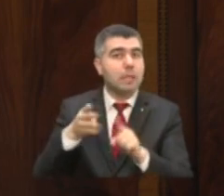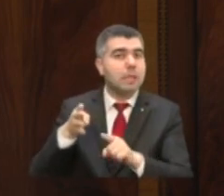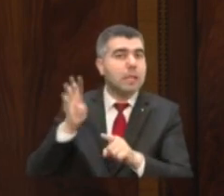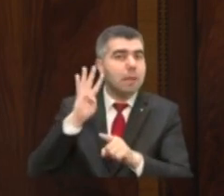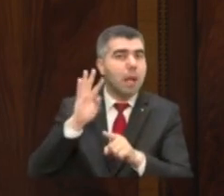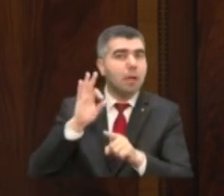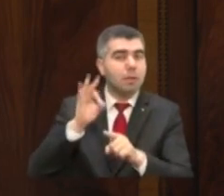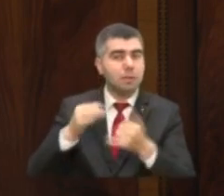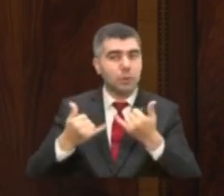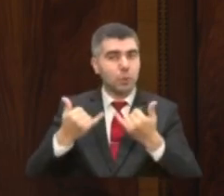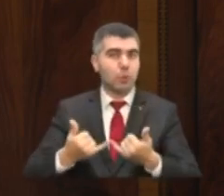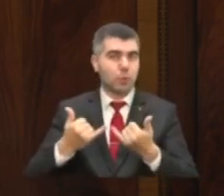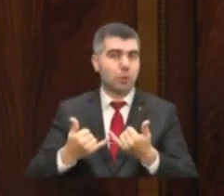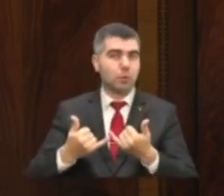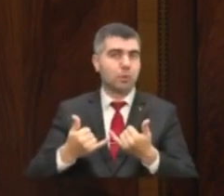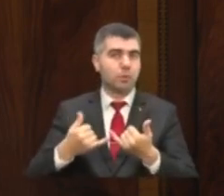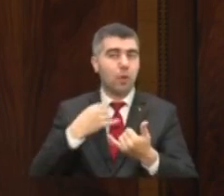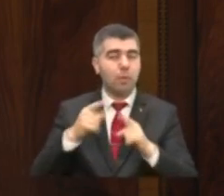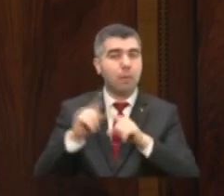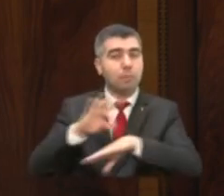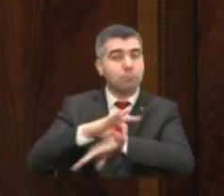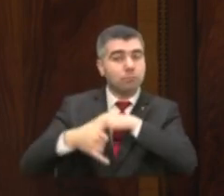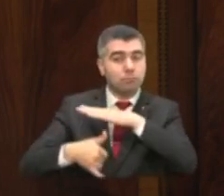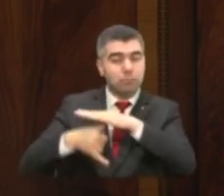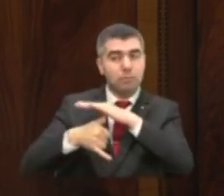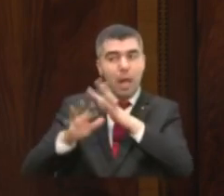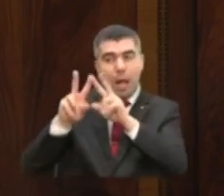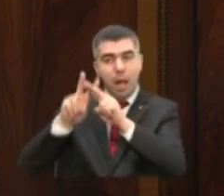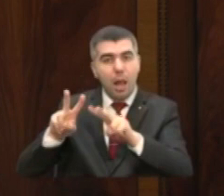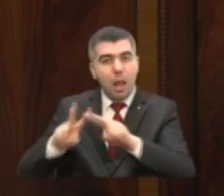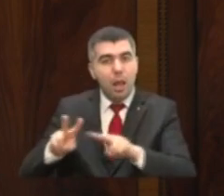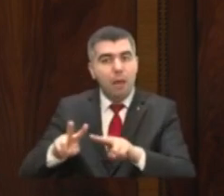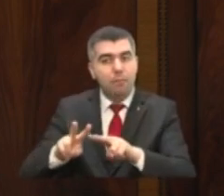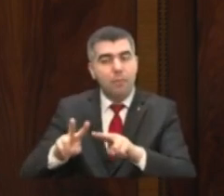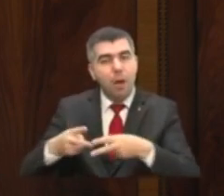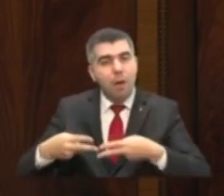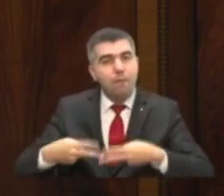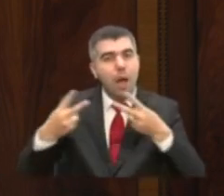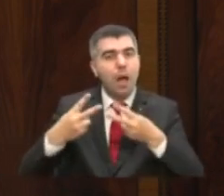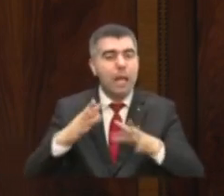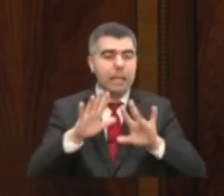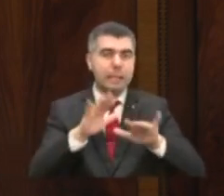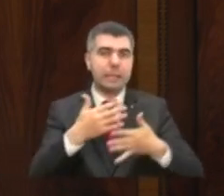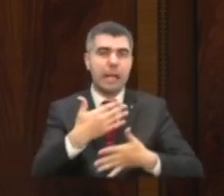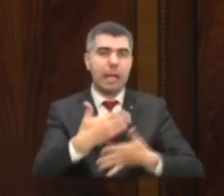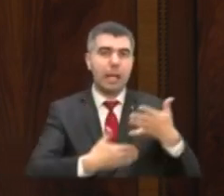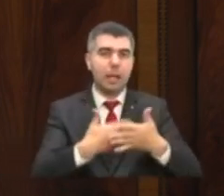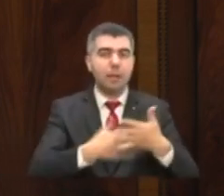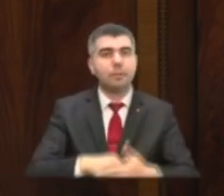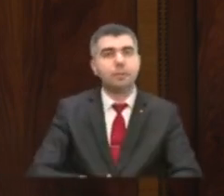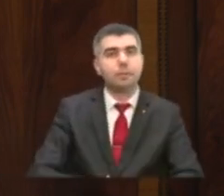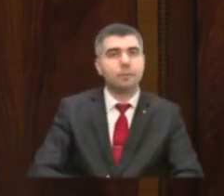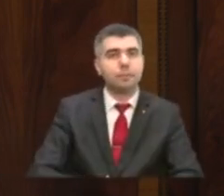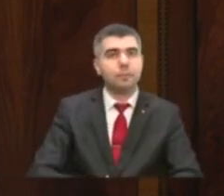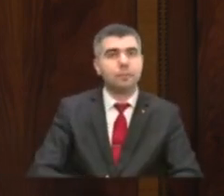مؤسسه دستورية تراقب وتقيم التدبير الحكومي. ما